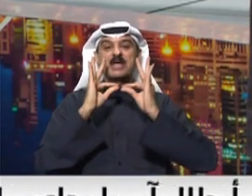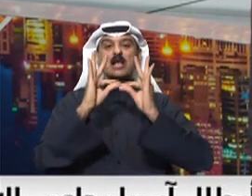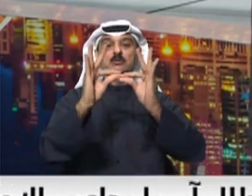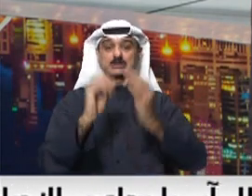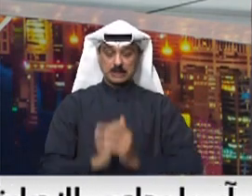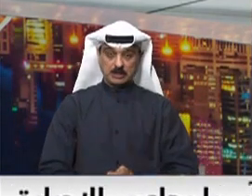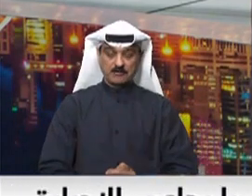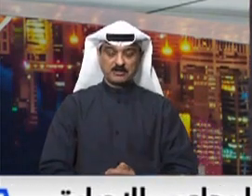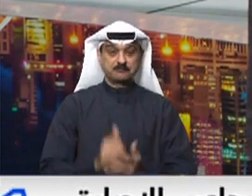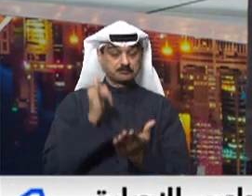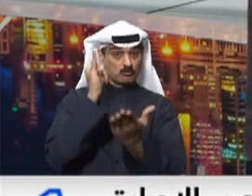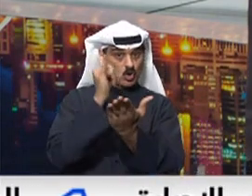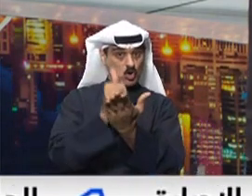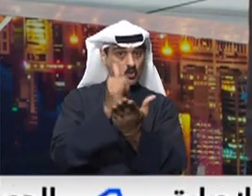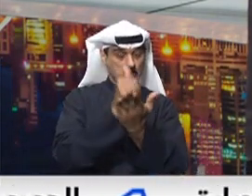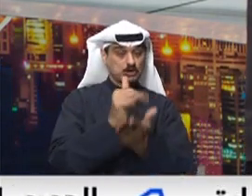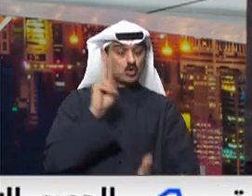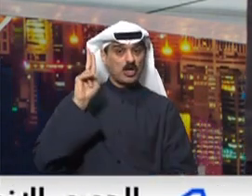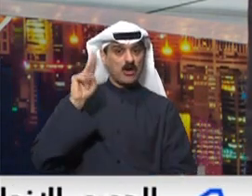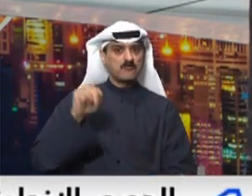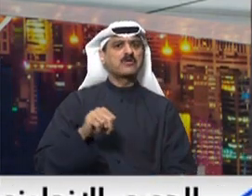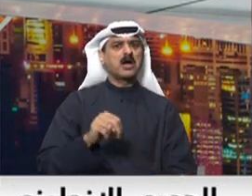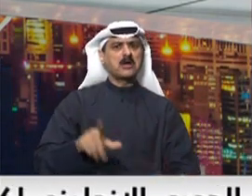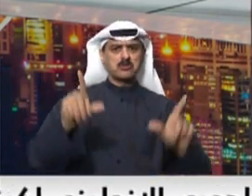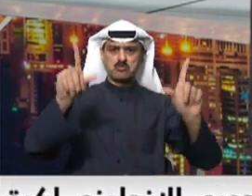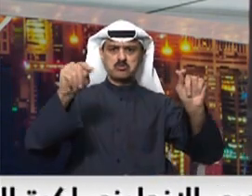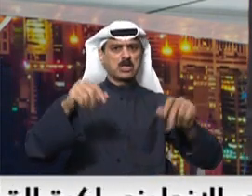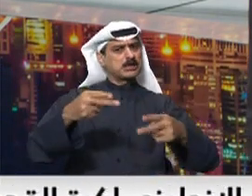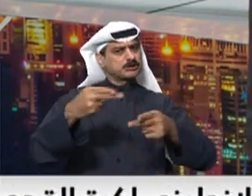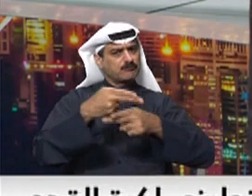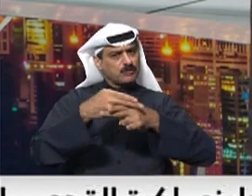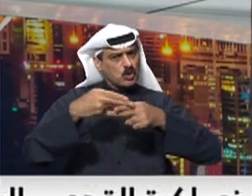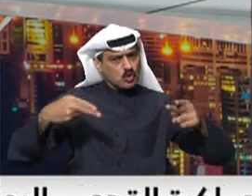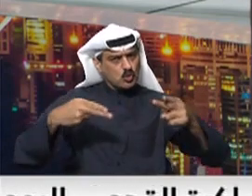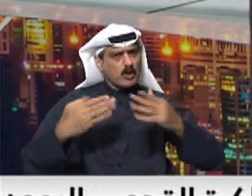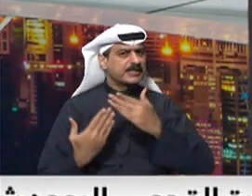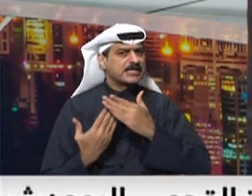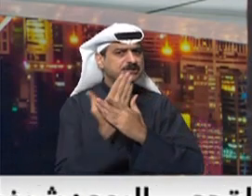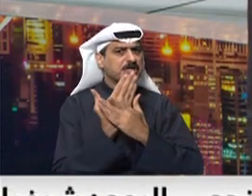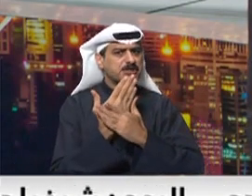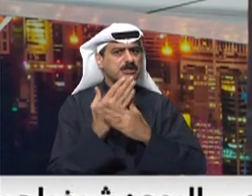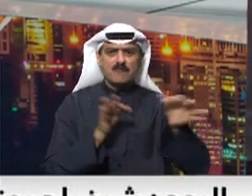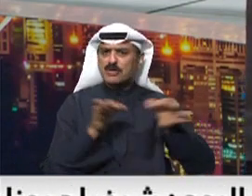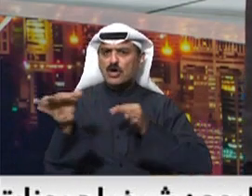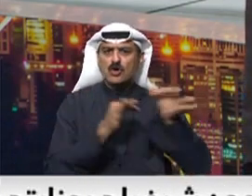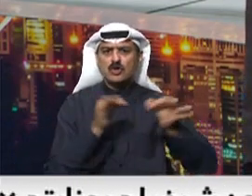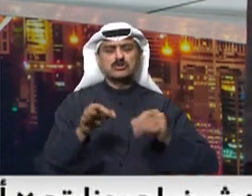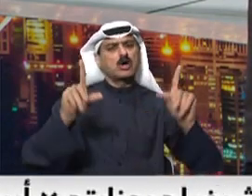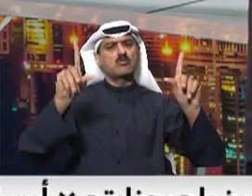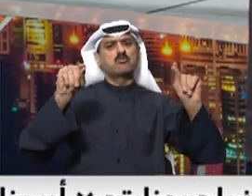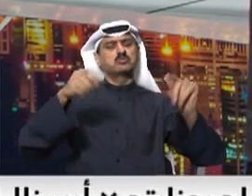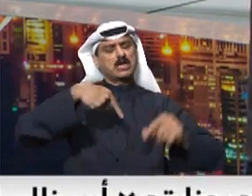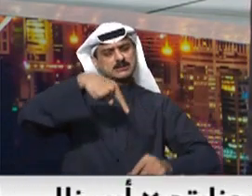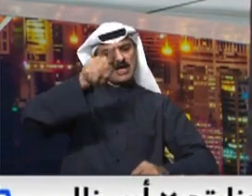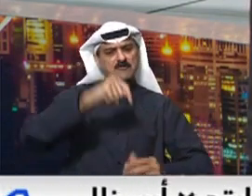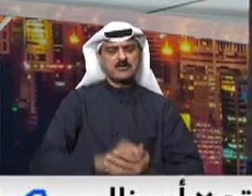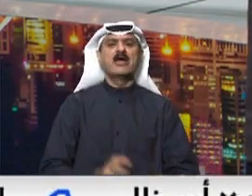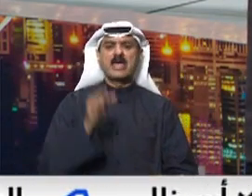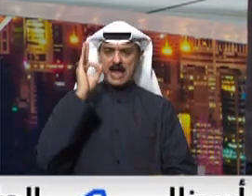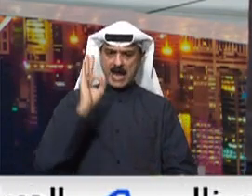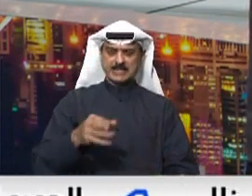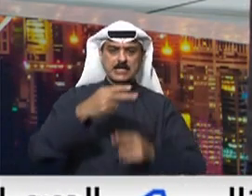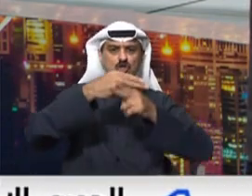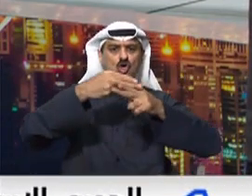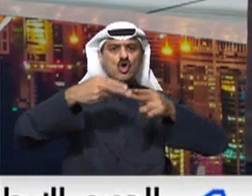ممثلون على الأمم المتحدة في خطة الكويت التنموية كويت جديدة، مؤكدين أن دولة الكويت تسير في